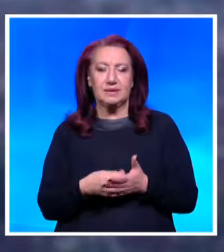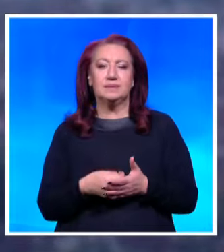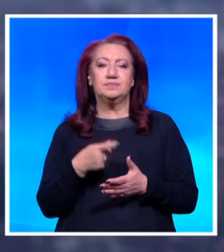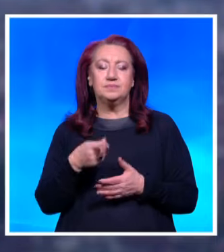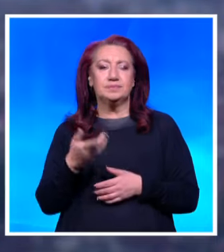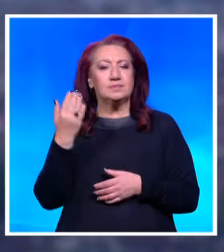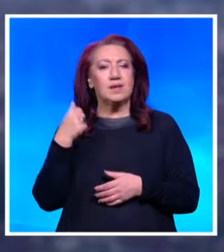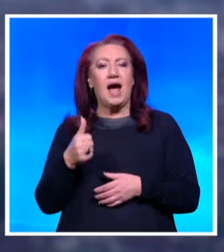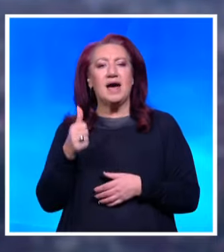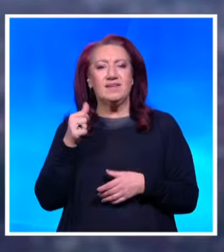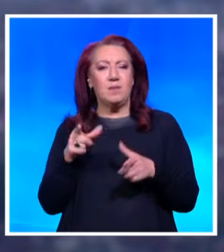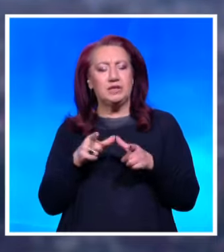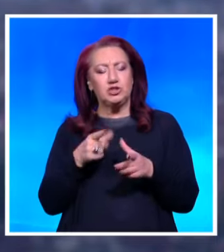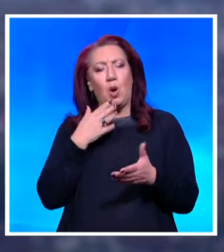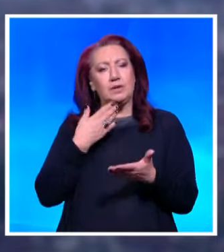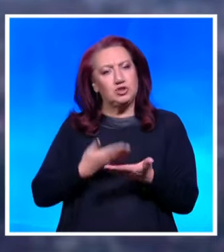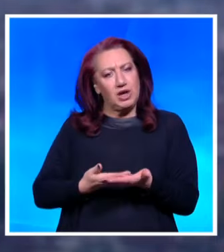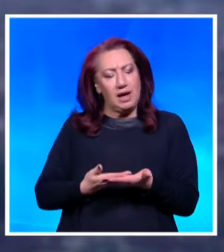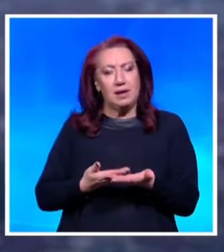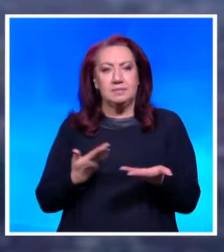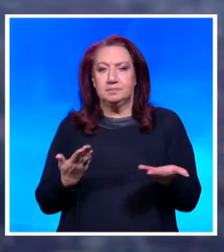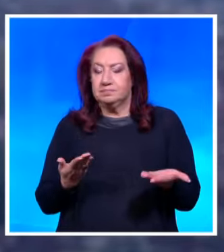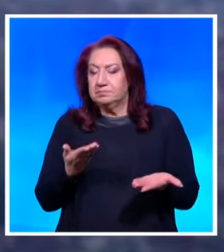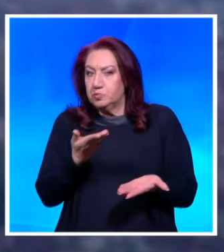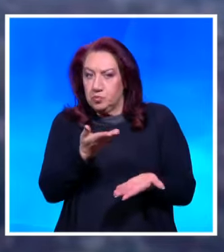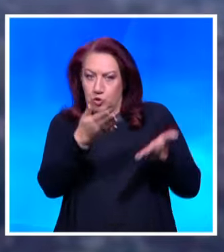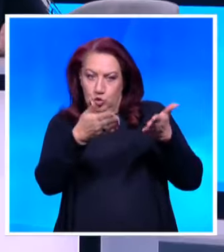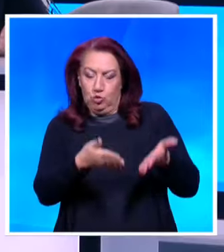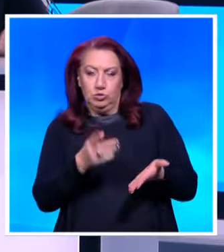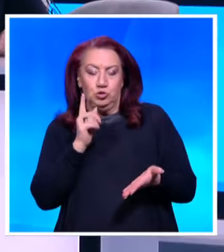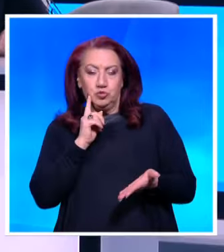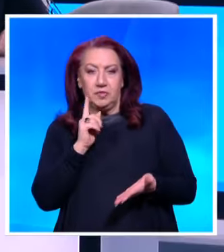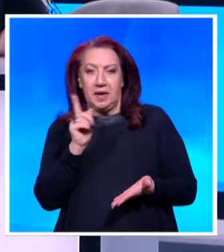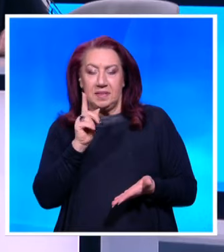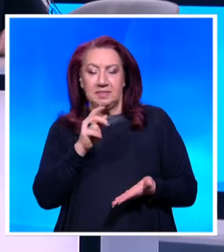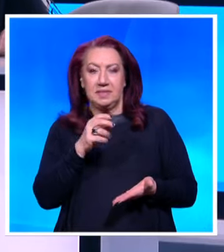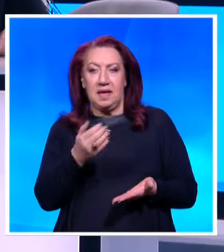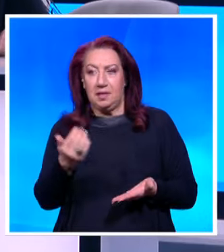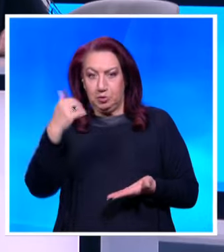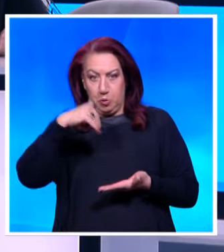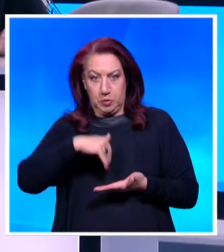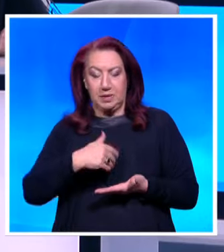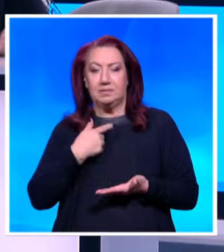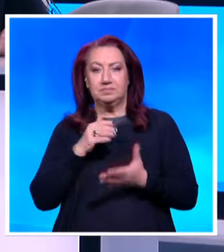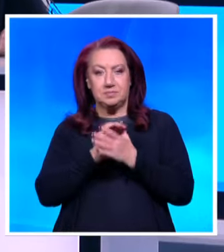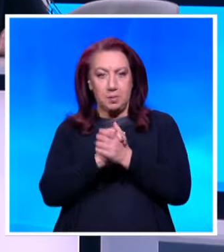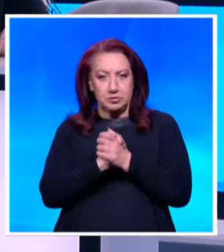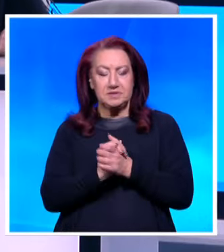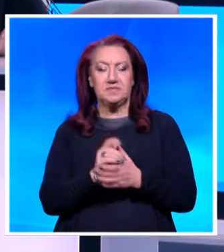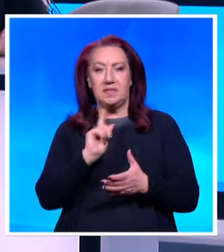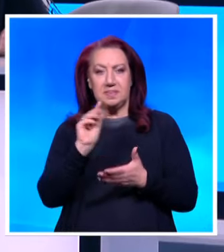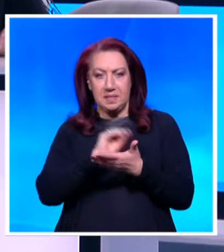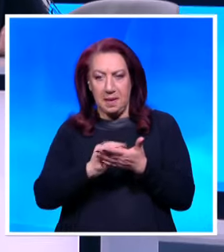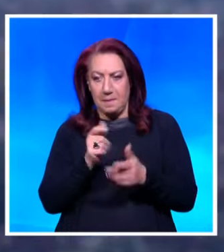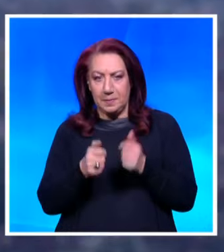Ариф Маджид. Човека, който мисля, че ни дойде дори да ме поздрави за европейската титла, нито не ми е писал, пък аз нищо не съм